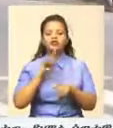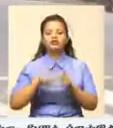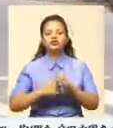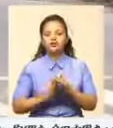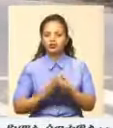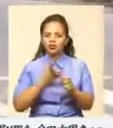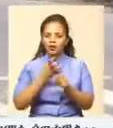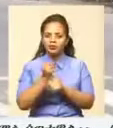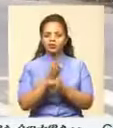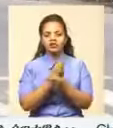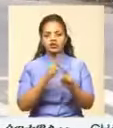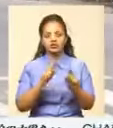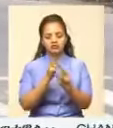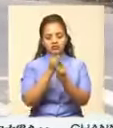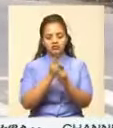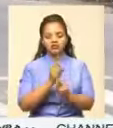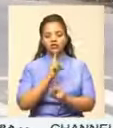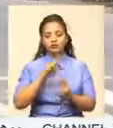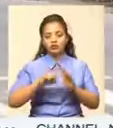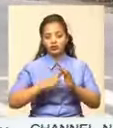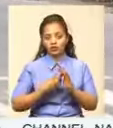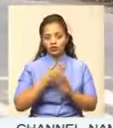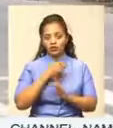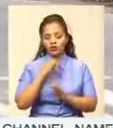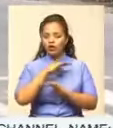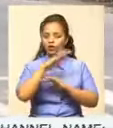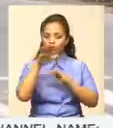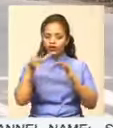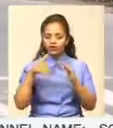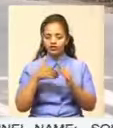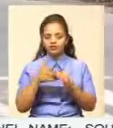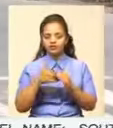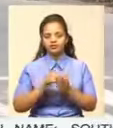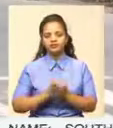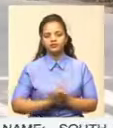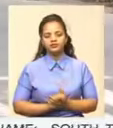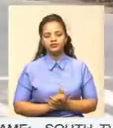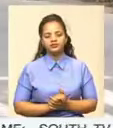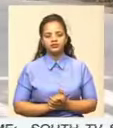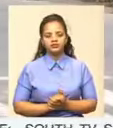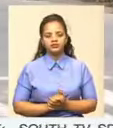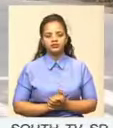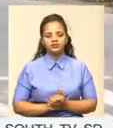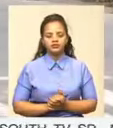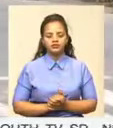የሚጀምረው መብት ነጻነትን ከማስከበር ነው የሚጀምረውና ሁላችንም